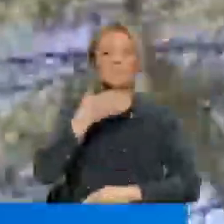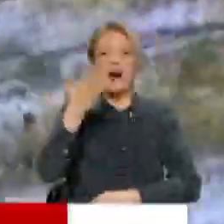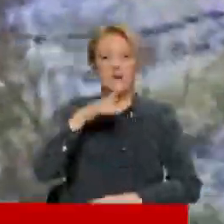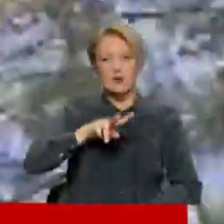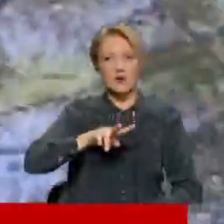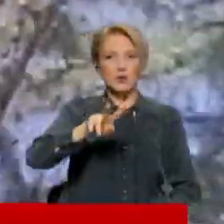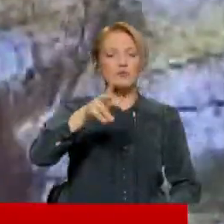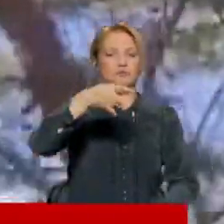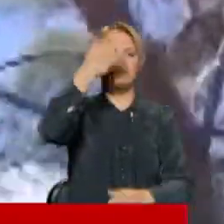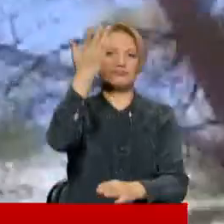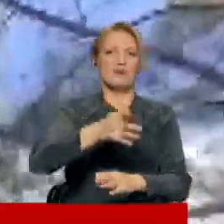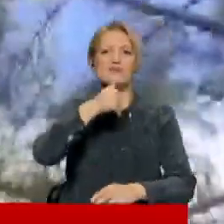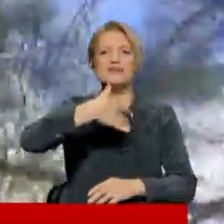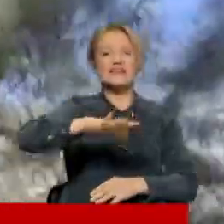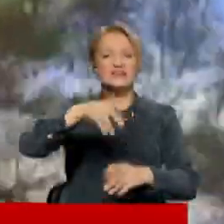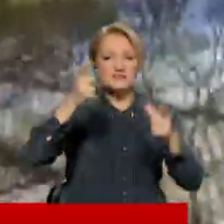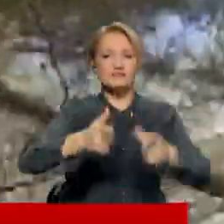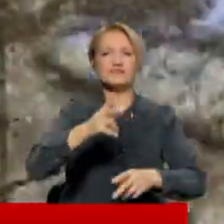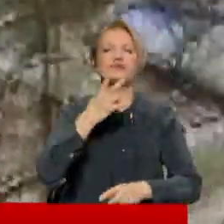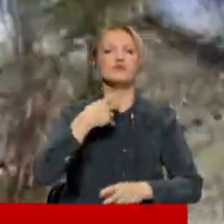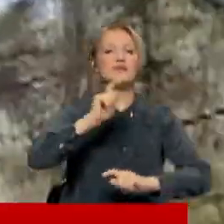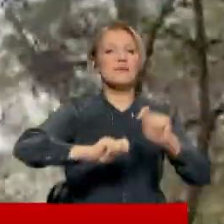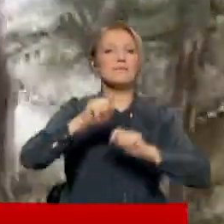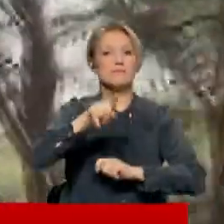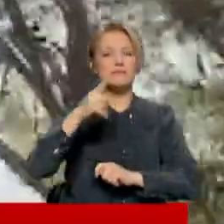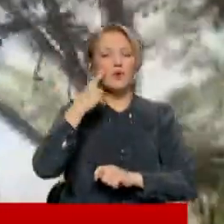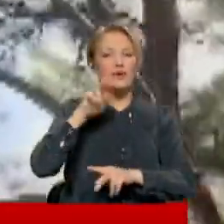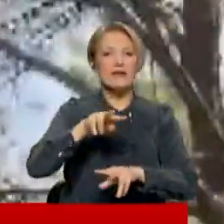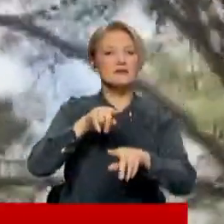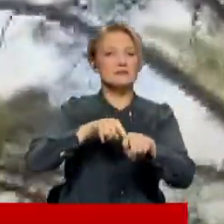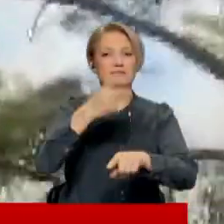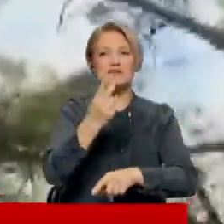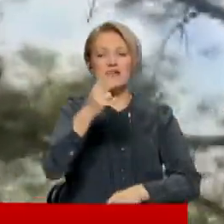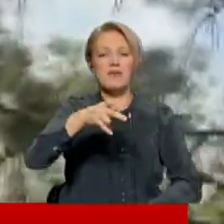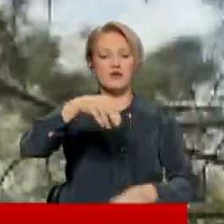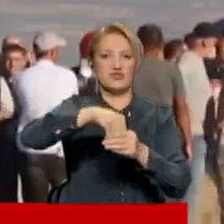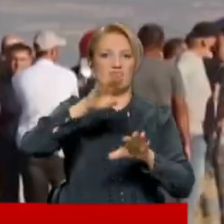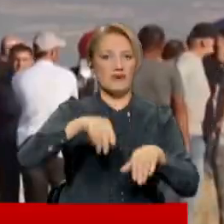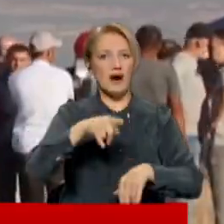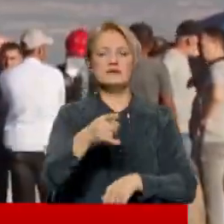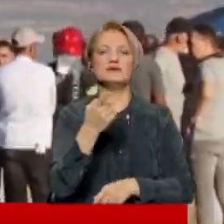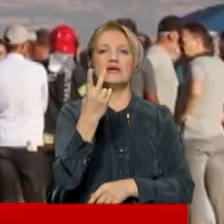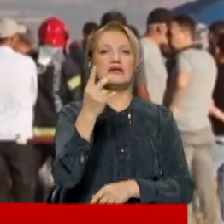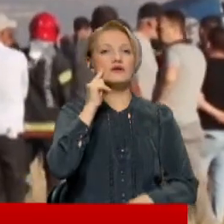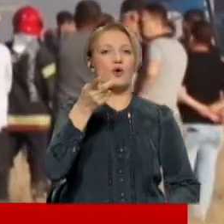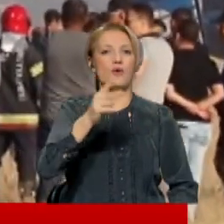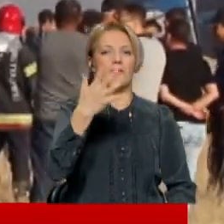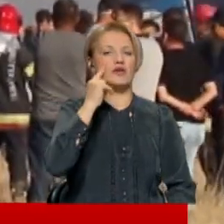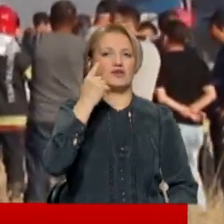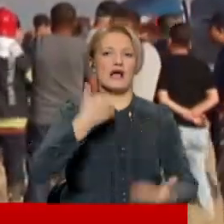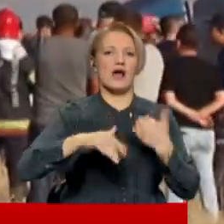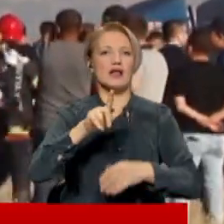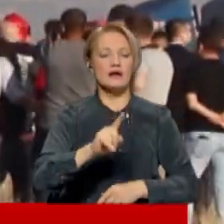çıktığı yolda düştü. Denizli'de düşen Rus yapımı yangın gözetleme helikopterinde 7 personel vardı. İkisi öldü, 5'i